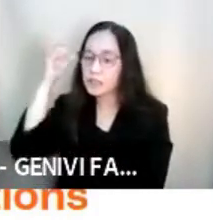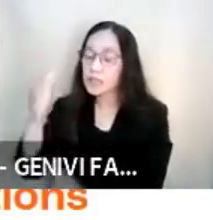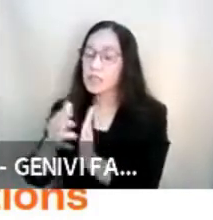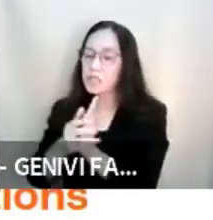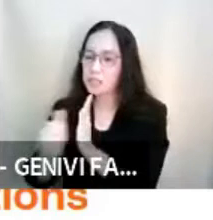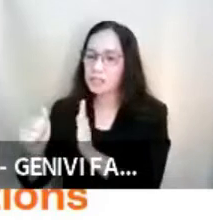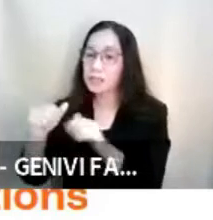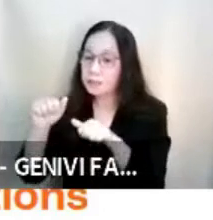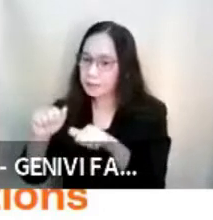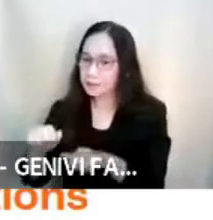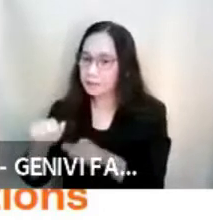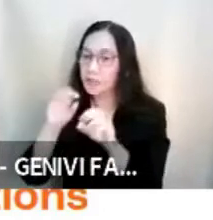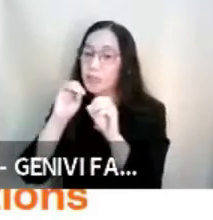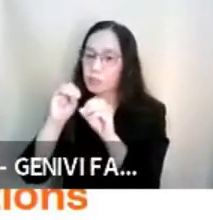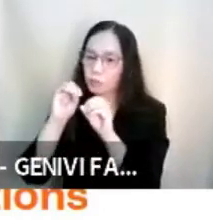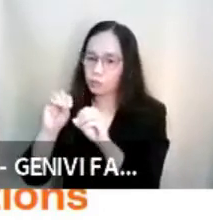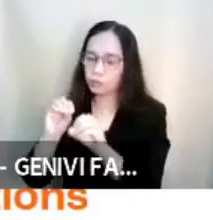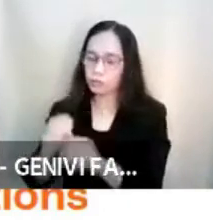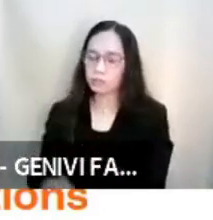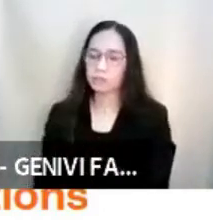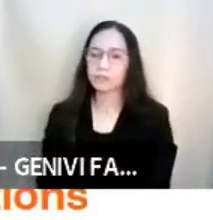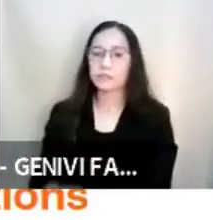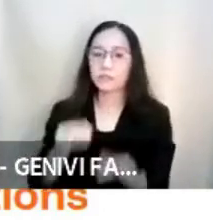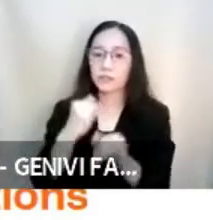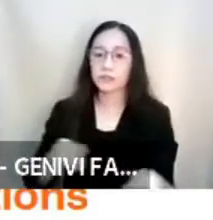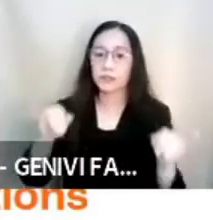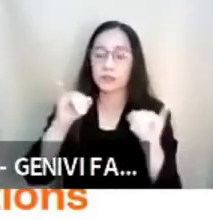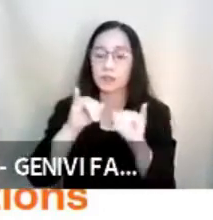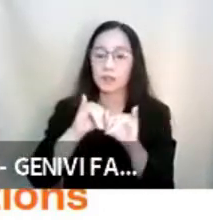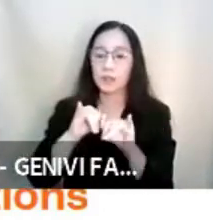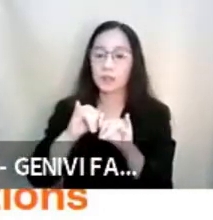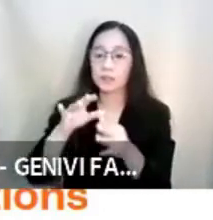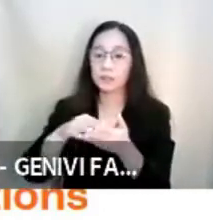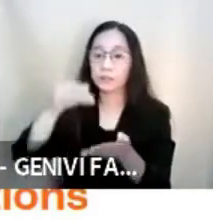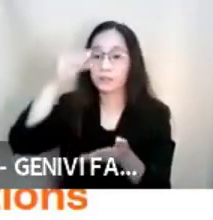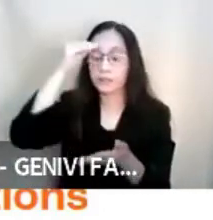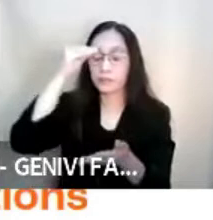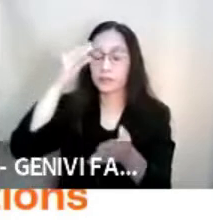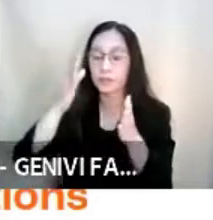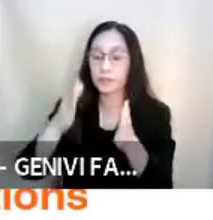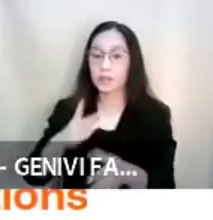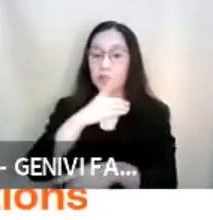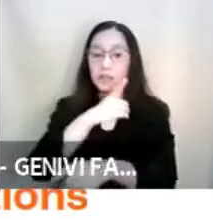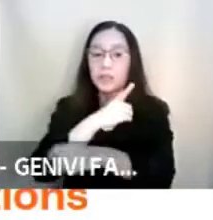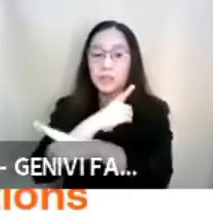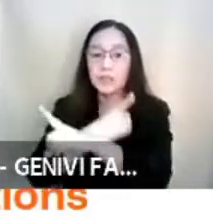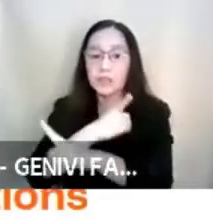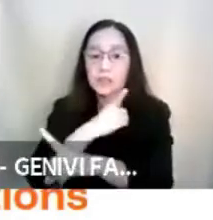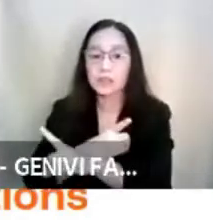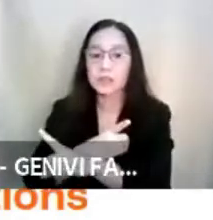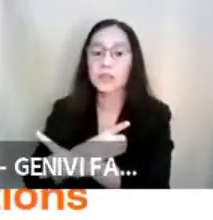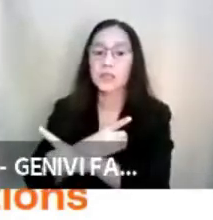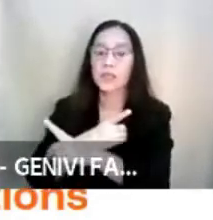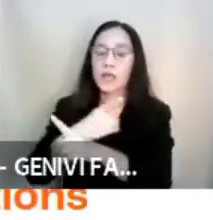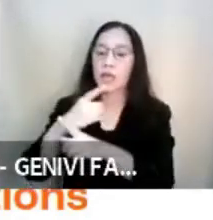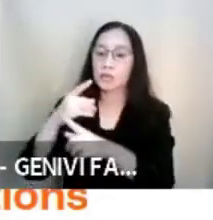sa kanila. No, so importante po sa ating learners with disability yung generalization, yung